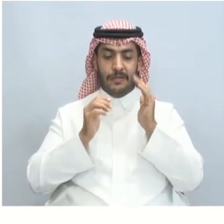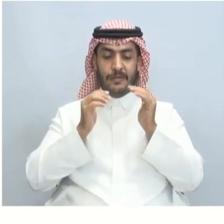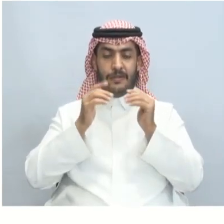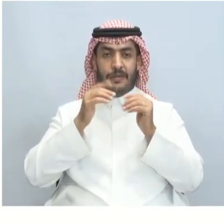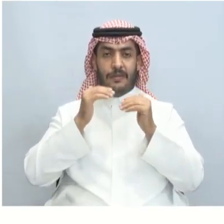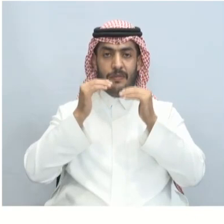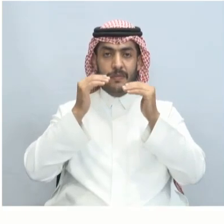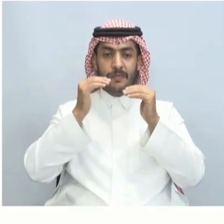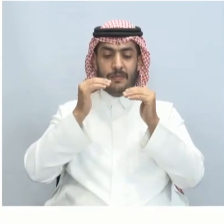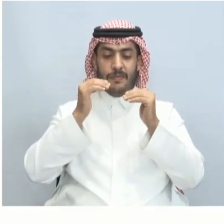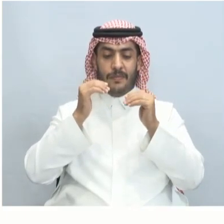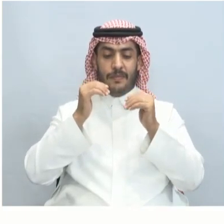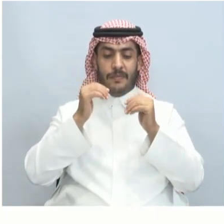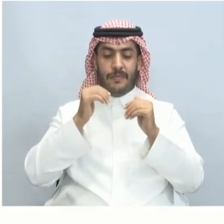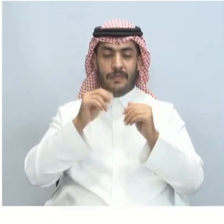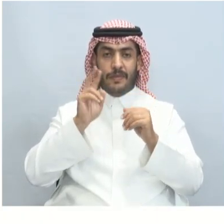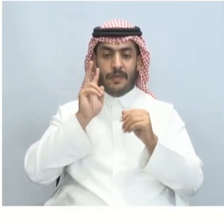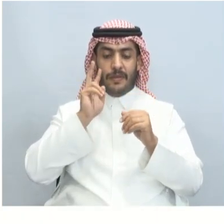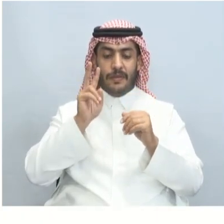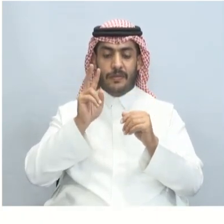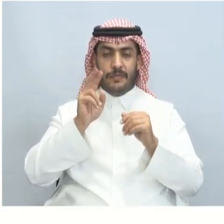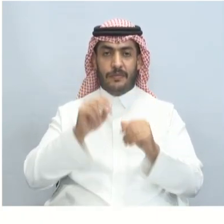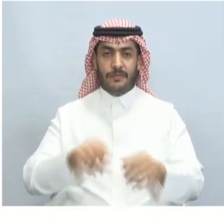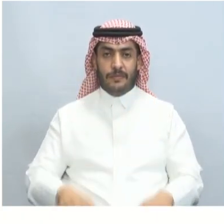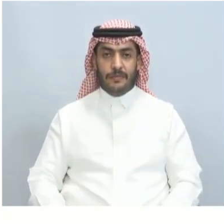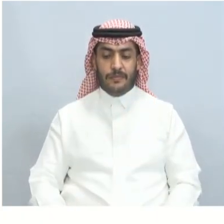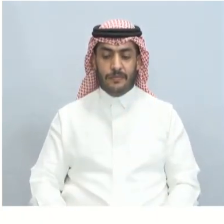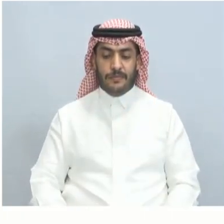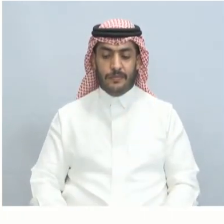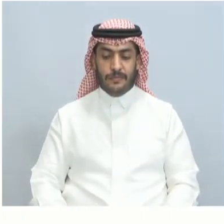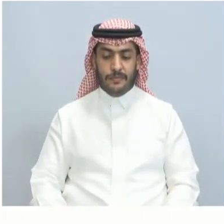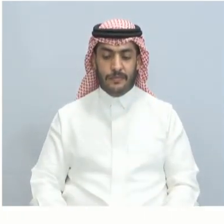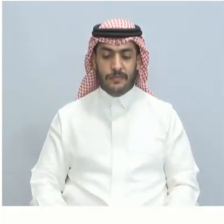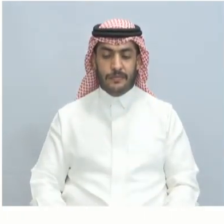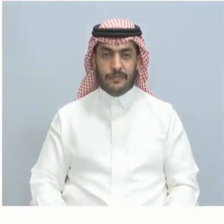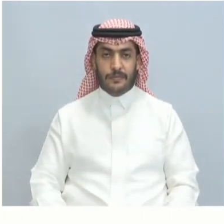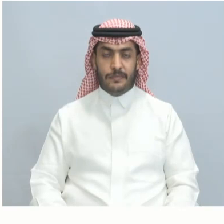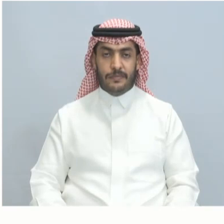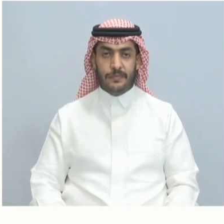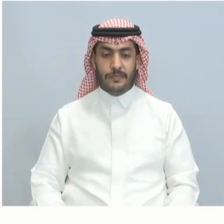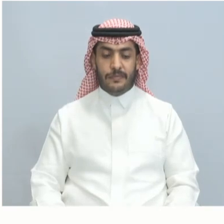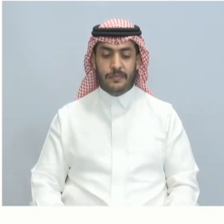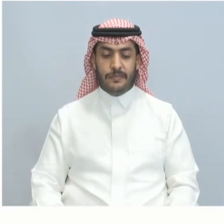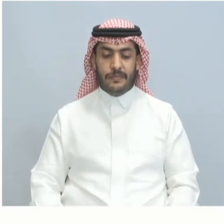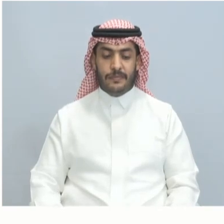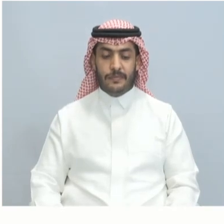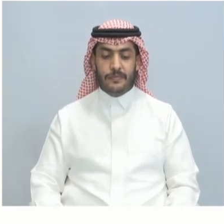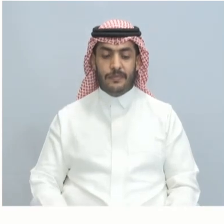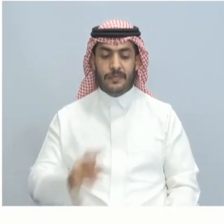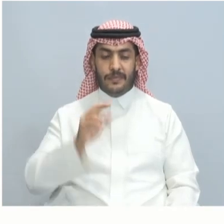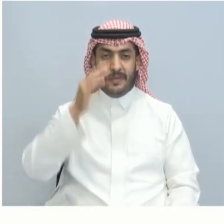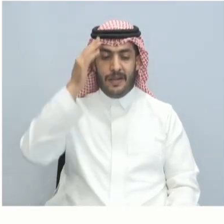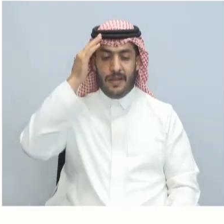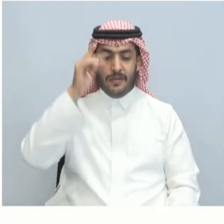الى اعلى هنا نرسم انسحاب مقداره اربع وحدات الى ماذا الى اليسار لاحظوا هذا الراس